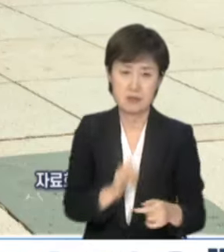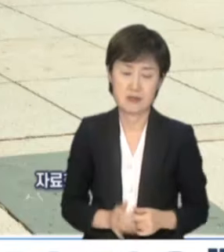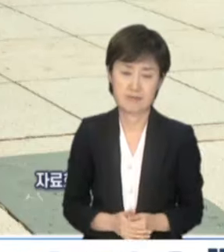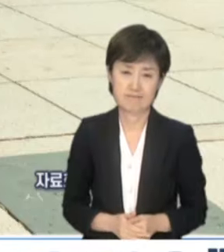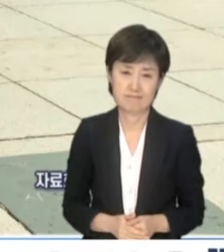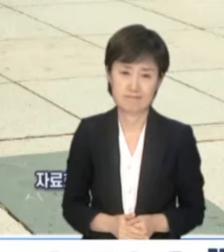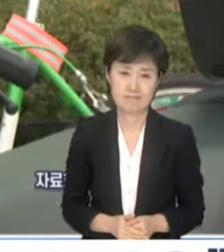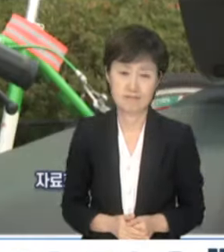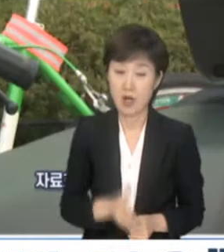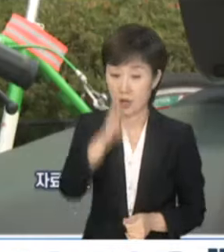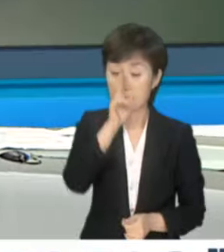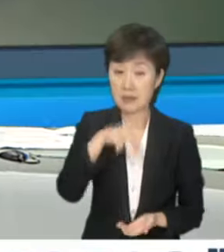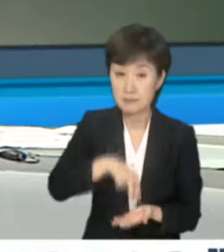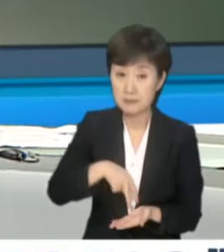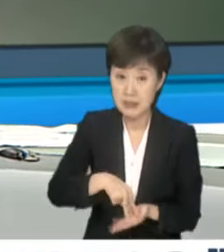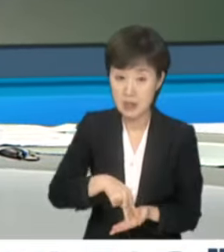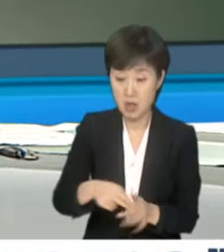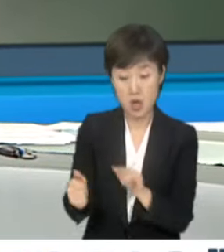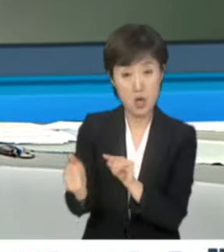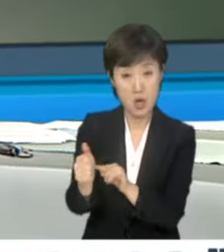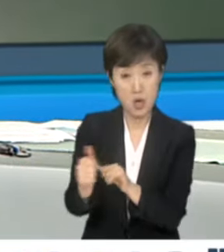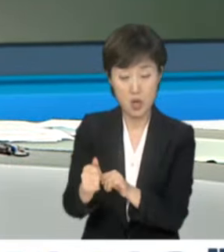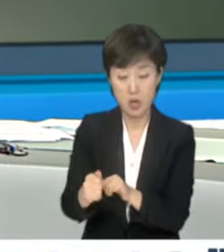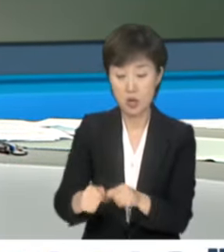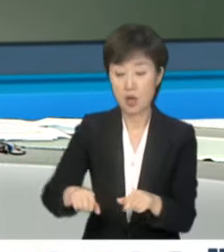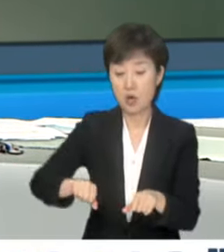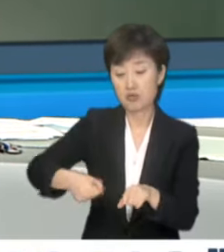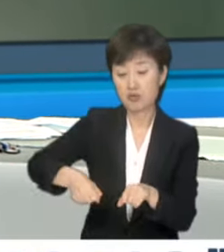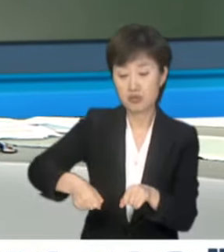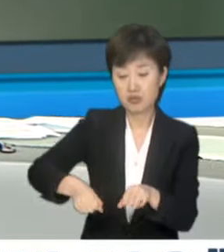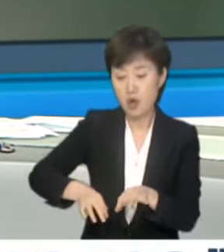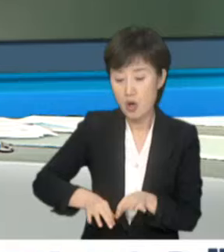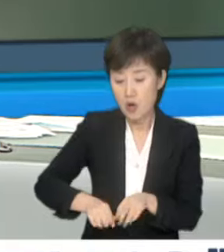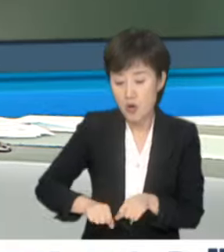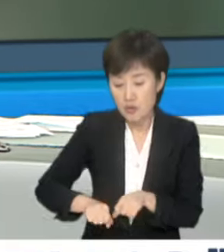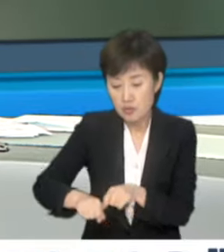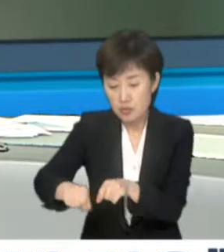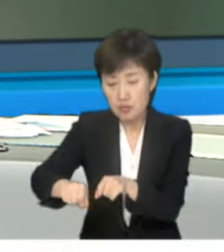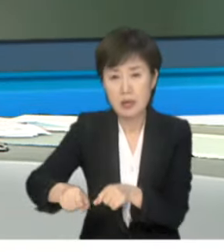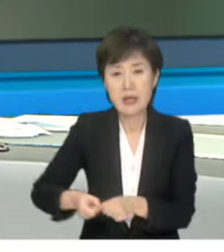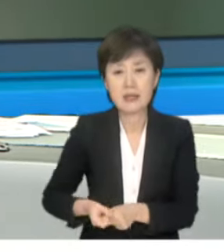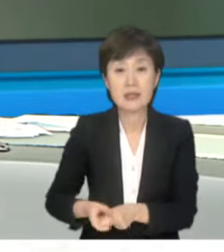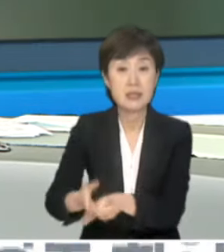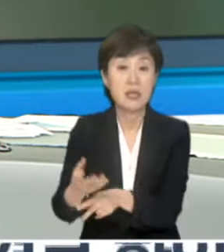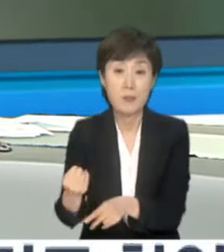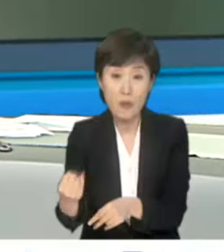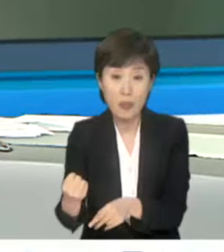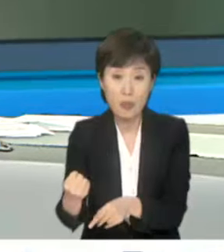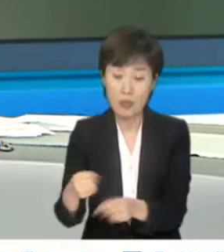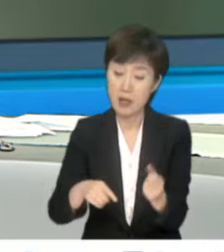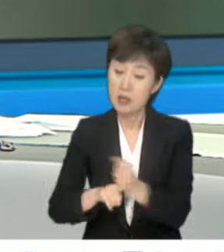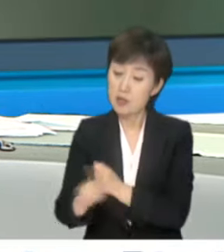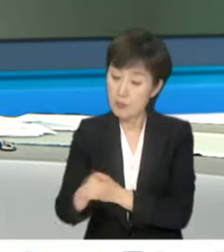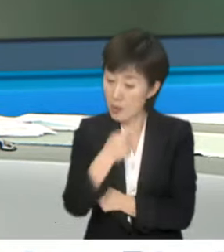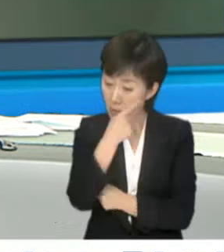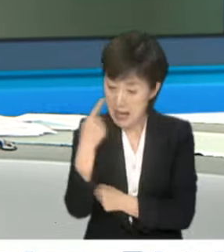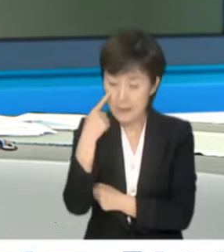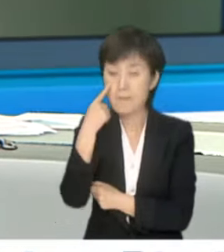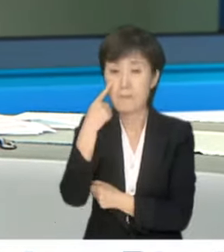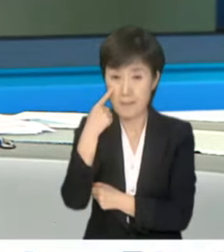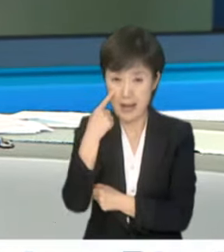있습니다. 경찰이 지금 상황에서 휴가가 전동 스쿠터를 타고 얼마큼 이동을 했는가 또 어떤 경로로 운행을 했는지에 대해서 확인을 마친